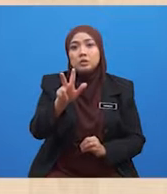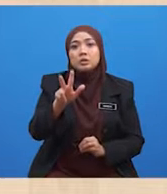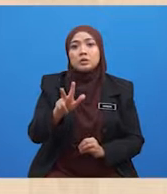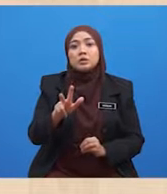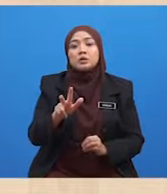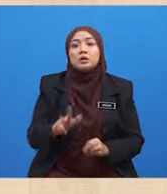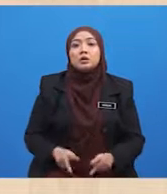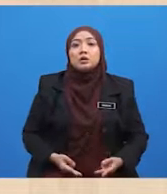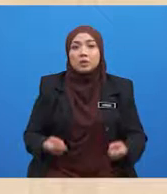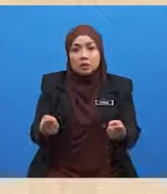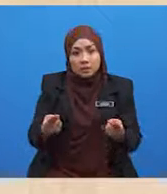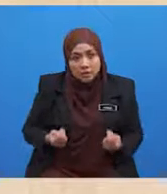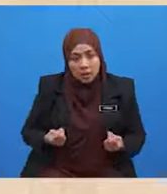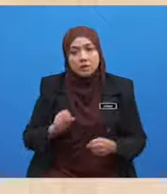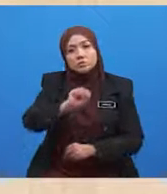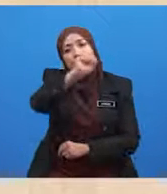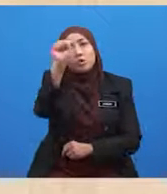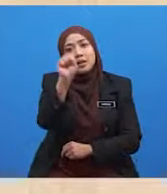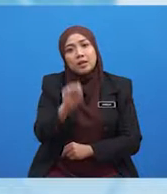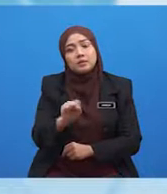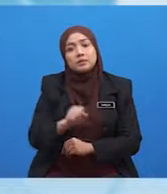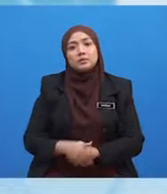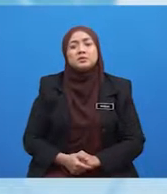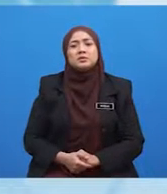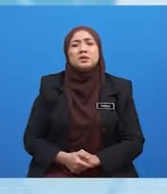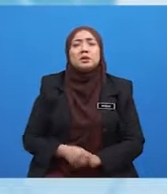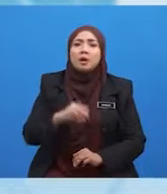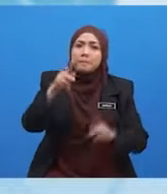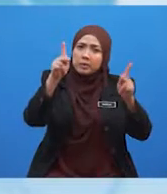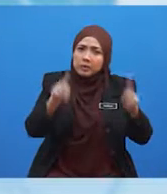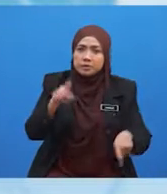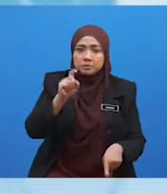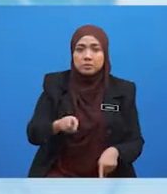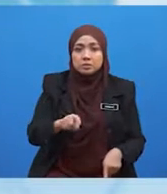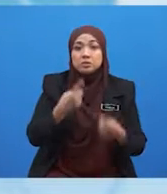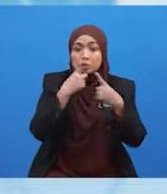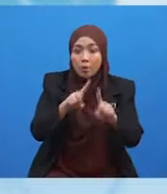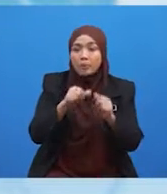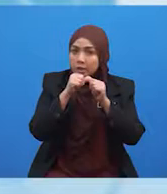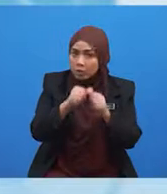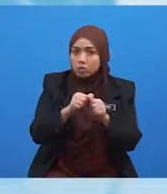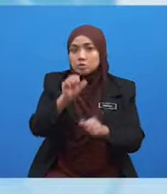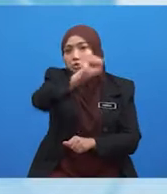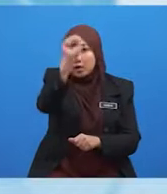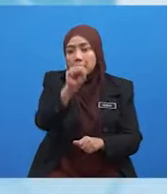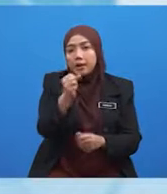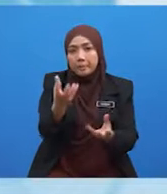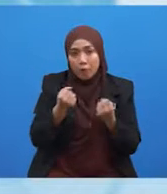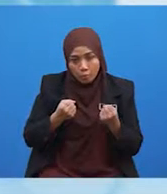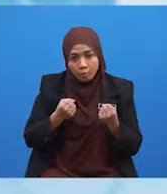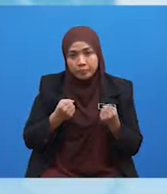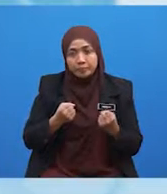kehendak soal dan pelajar-pelajar mestilah menjawab mengikut kehendak soal dan sebagai contoh